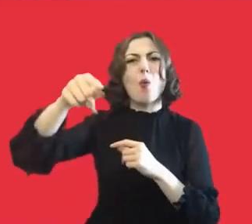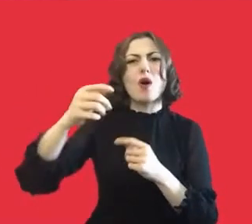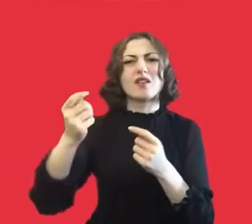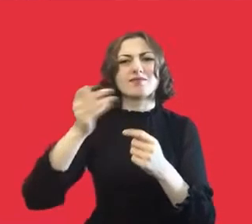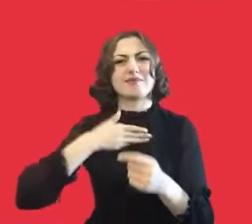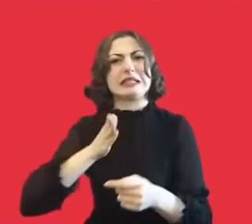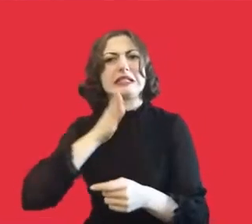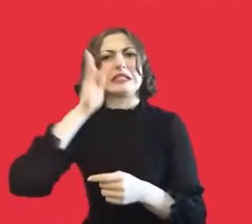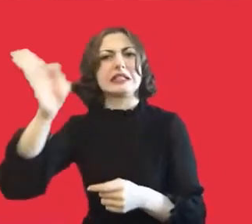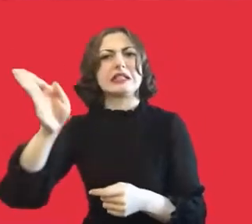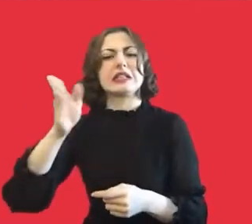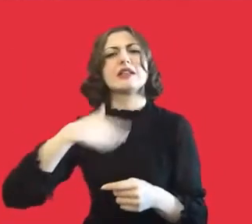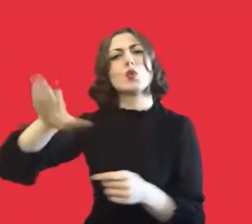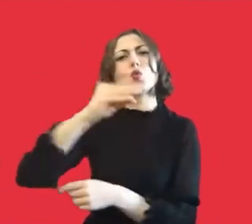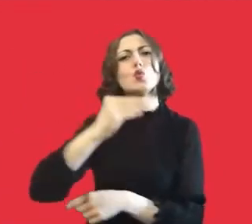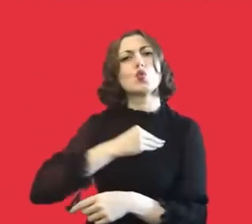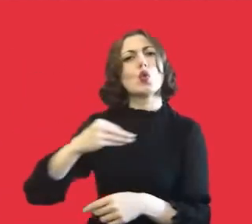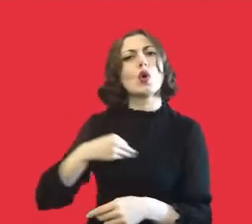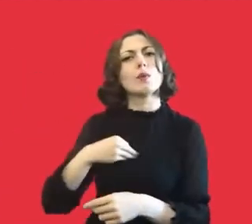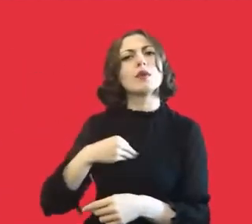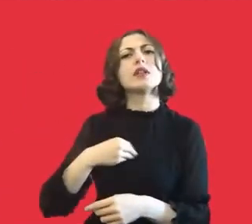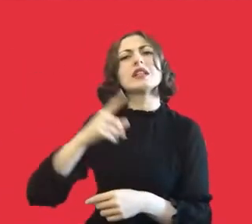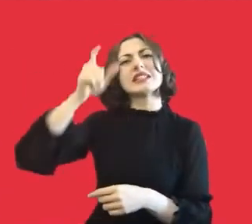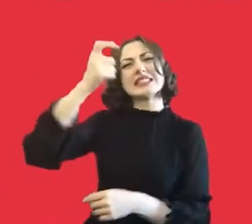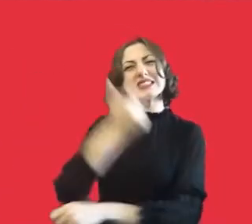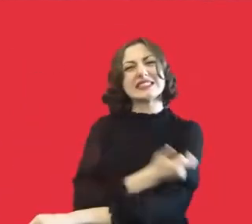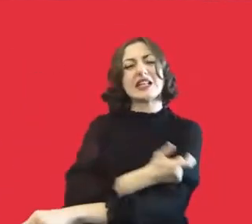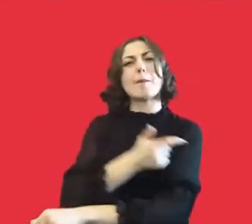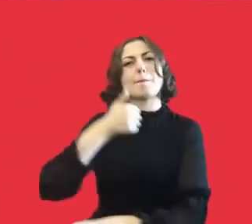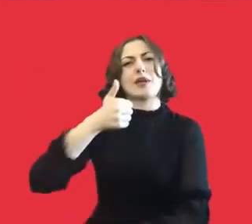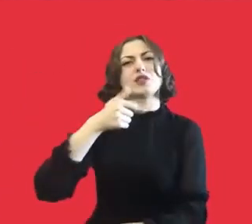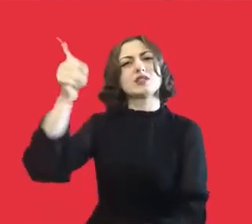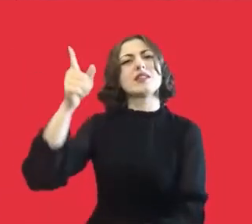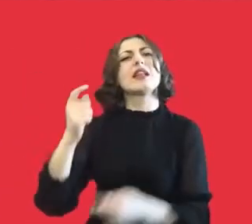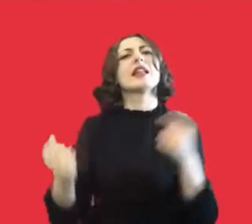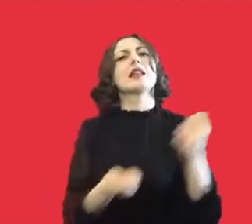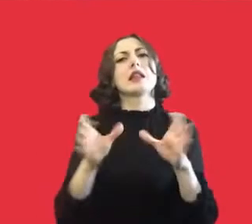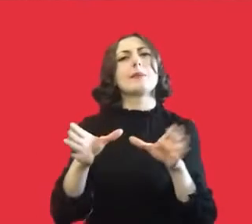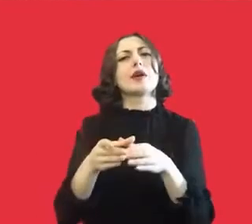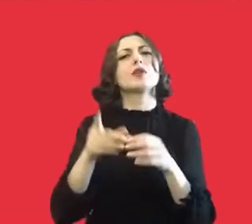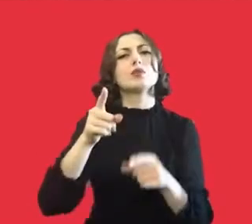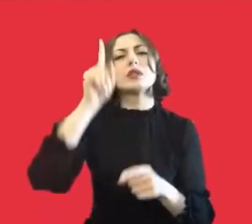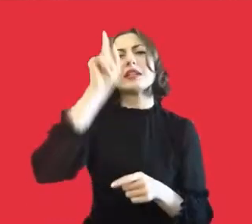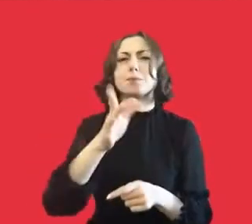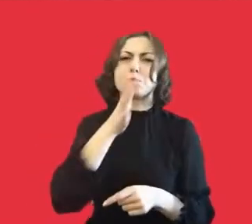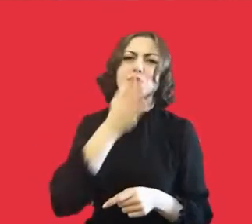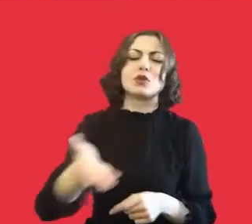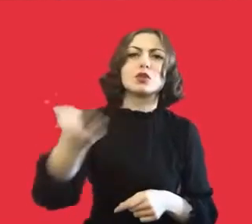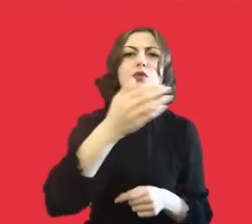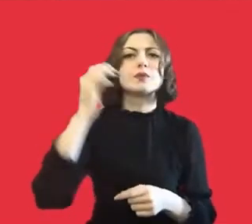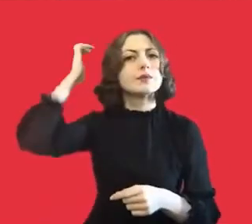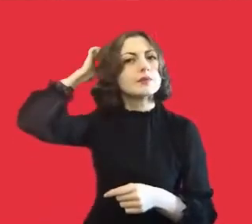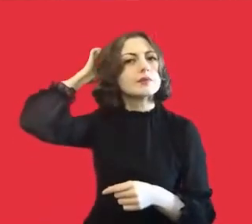Yeryüzü Doktorları Derneği'ndeydim. Kızılay Başkanlığı'ndan önce Yeryüzü Doktorları Derneği Başkanlığım da var biliyorsunuz.